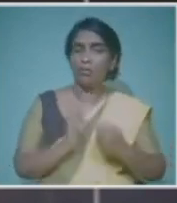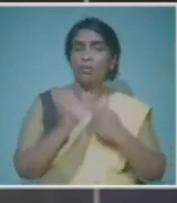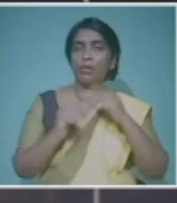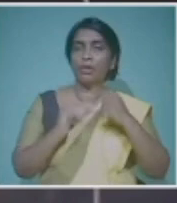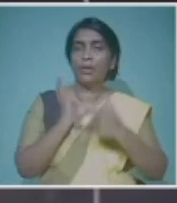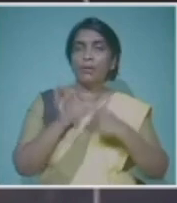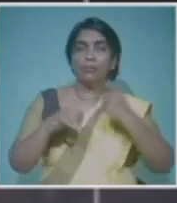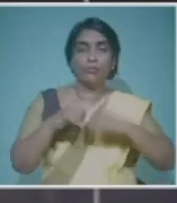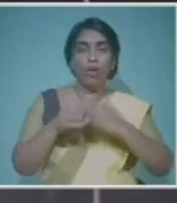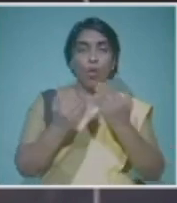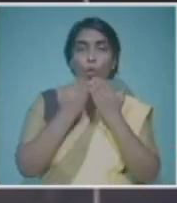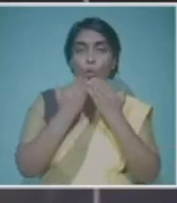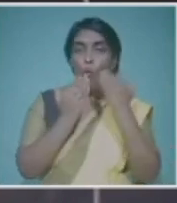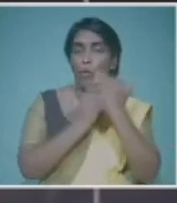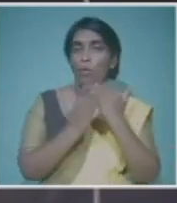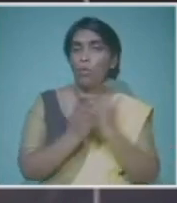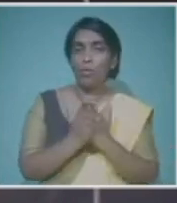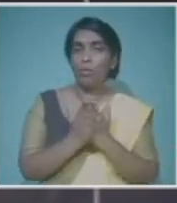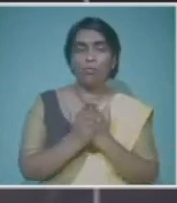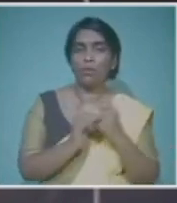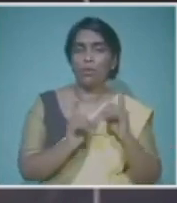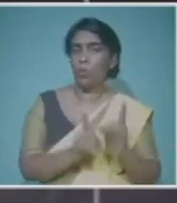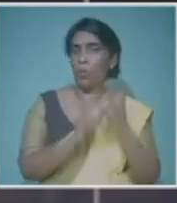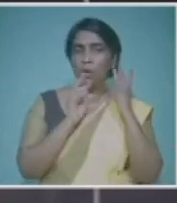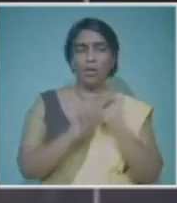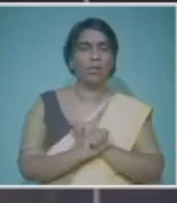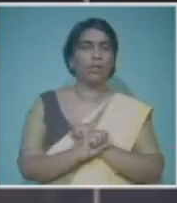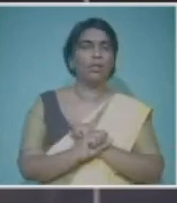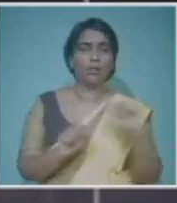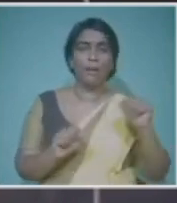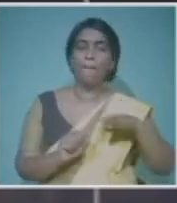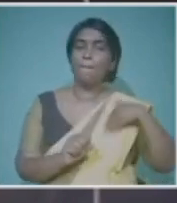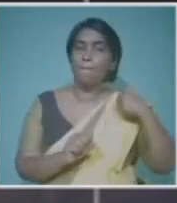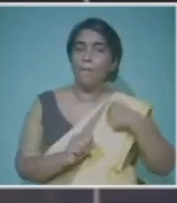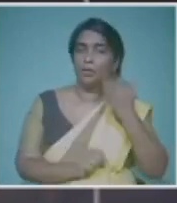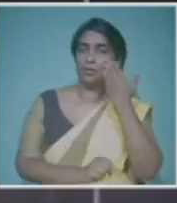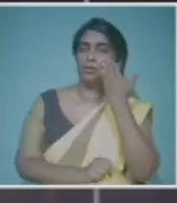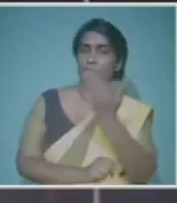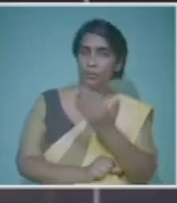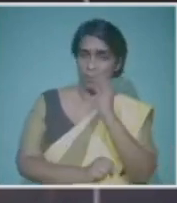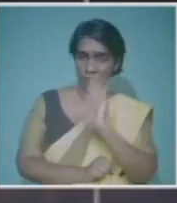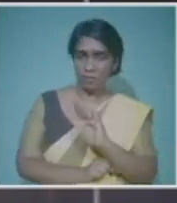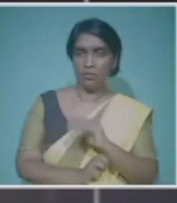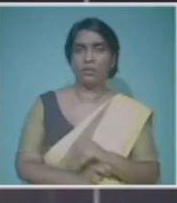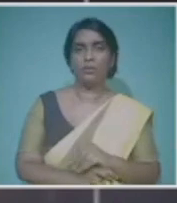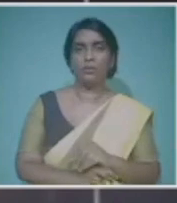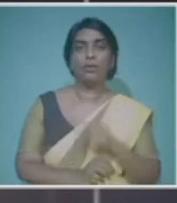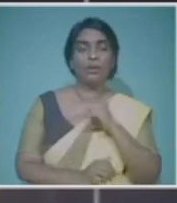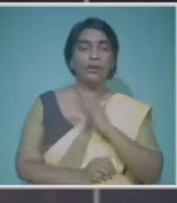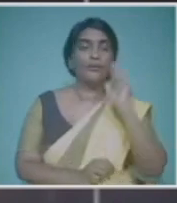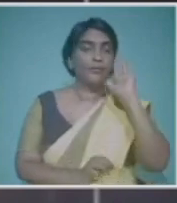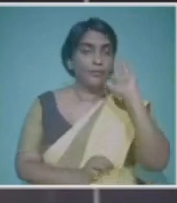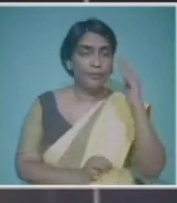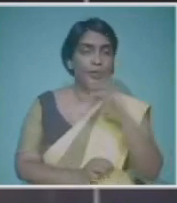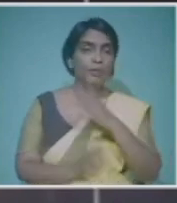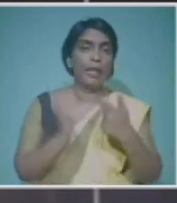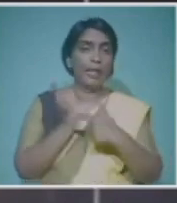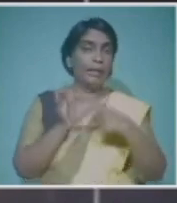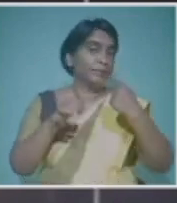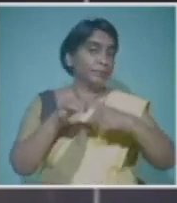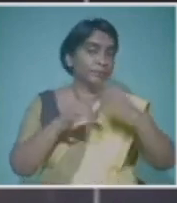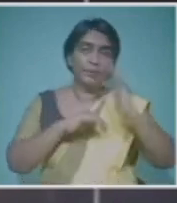ප්‍රසම්පාදන මාර්ගෝපදේශයන්ට අනුකූල නොවන බව මූලික වශයෙන් නිරීක්ෂණය වී ඇත විශේෂයෙන්ම